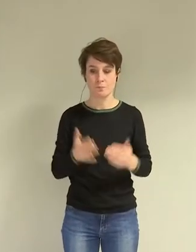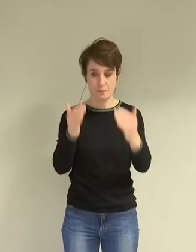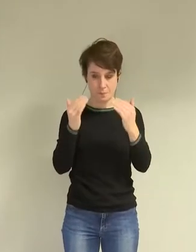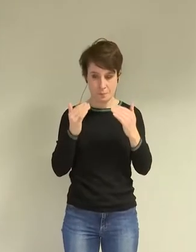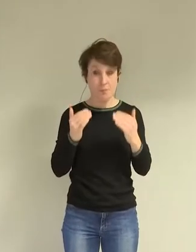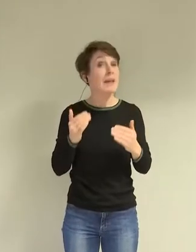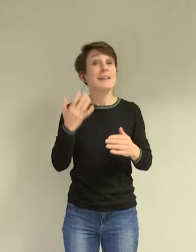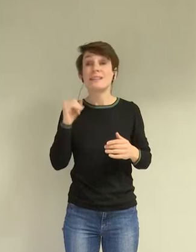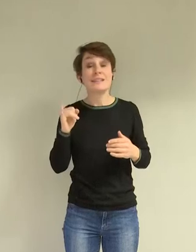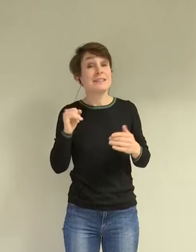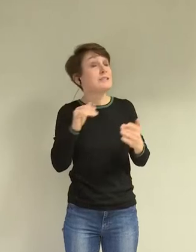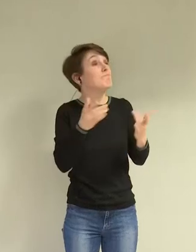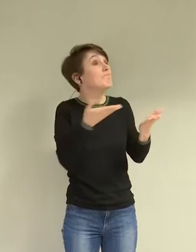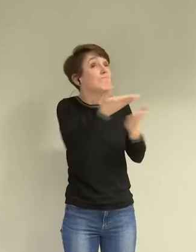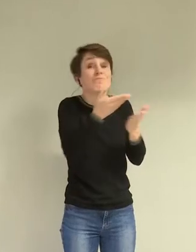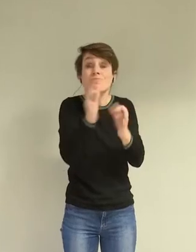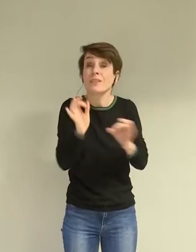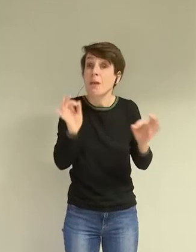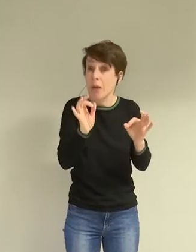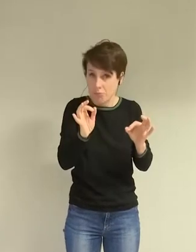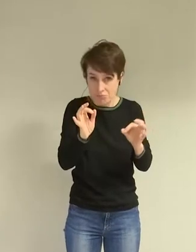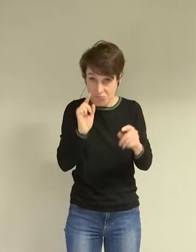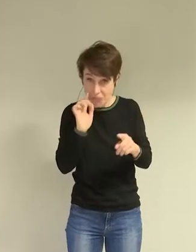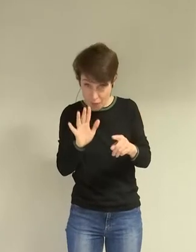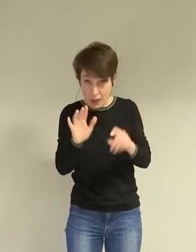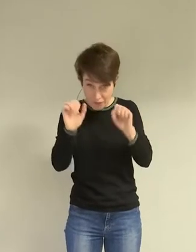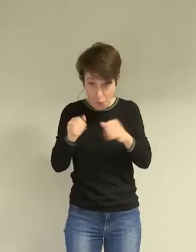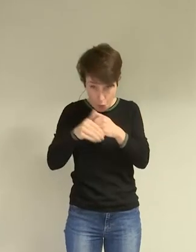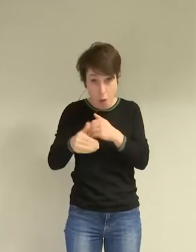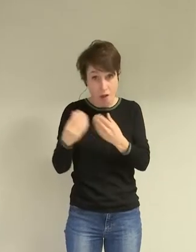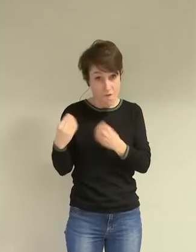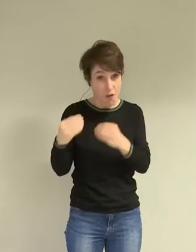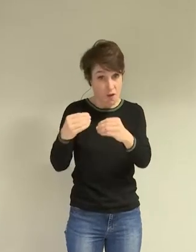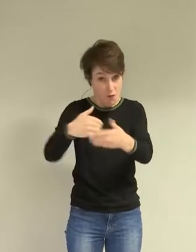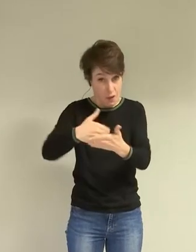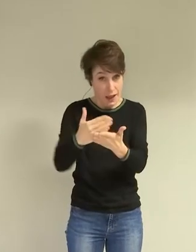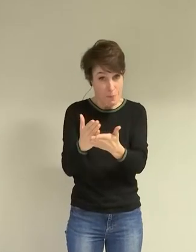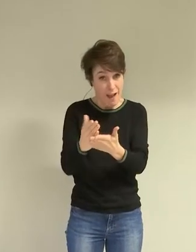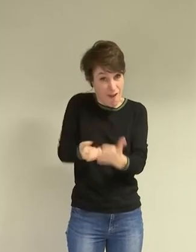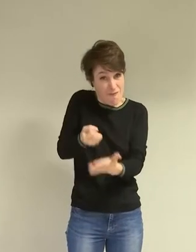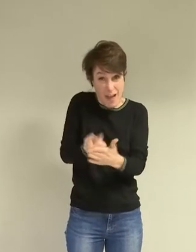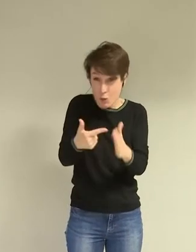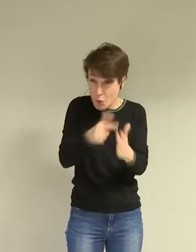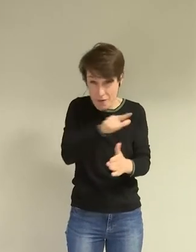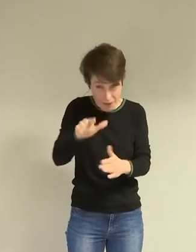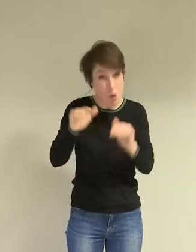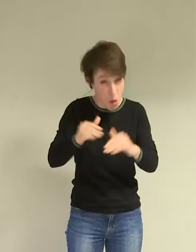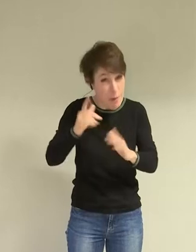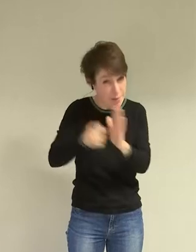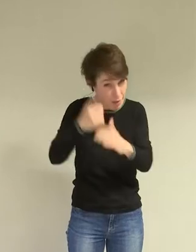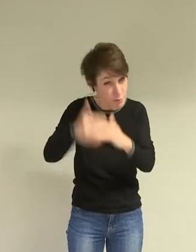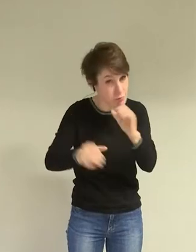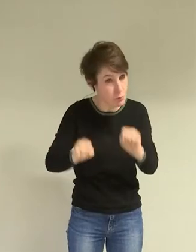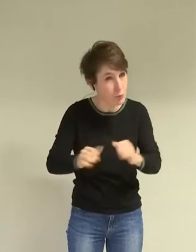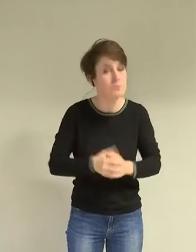le cas contraire pensez-vous raisonnable d'envisager une session de la 2 par boucler d'ici fin 2022 quatrièmement cette session